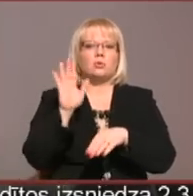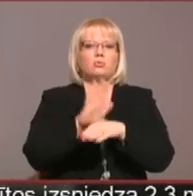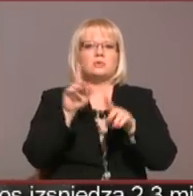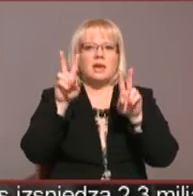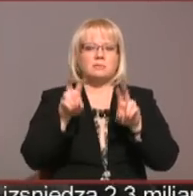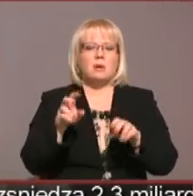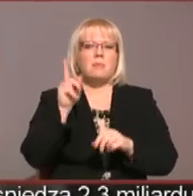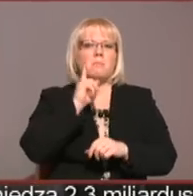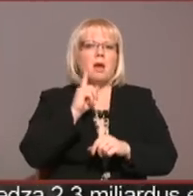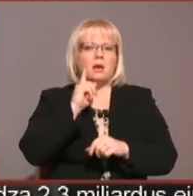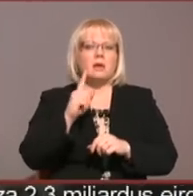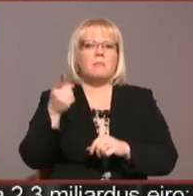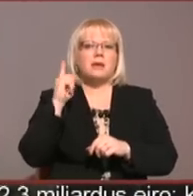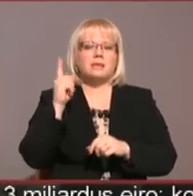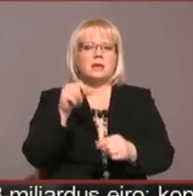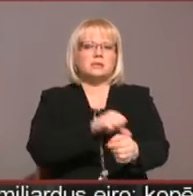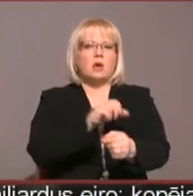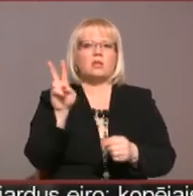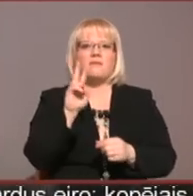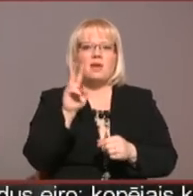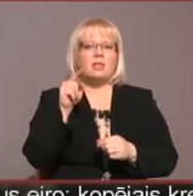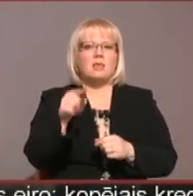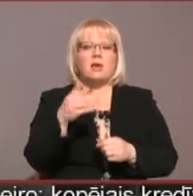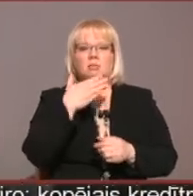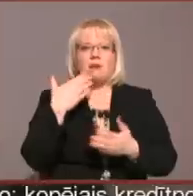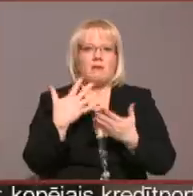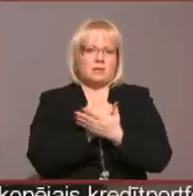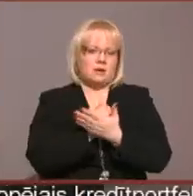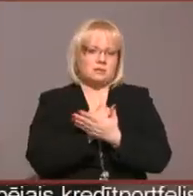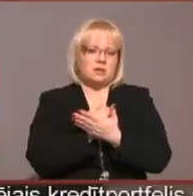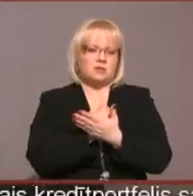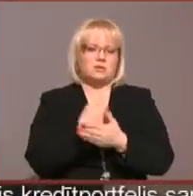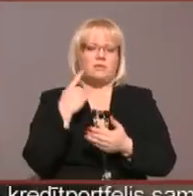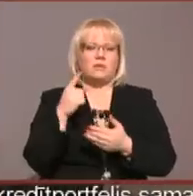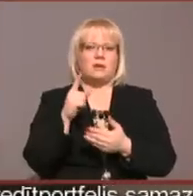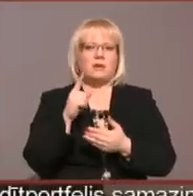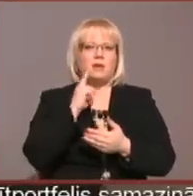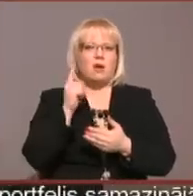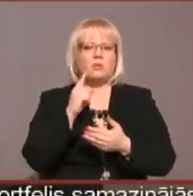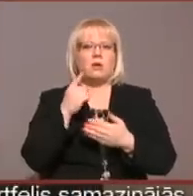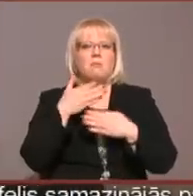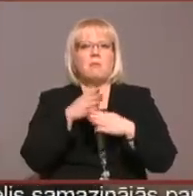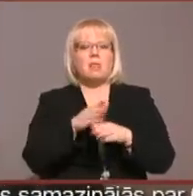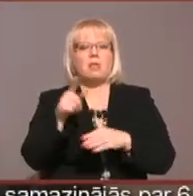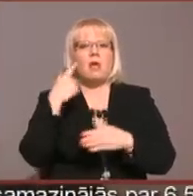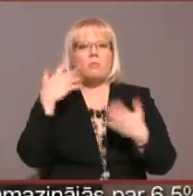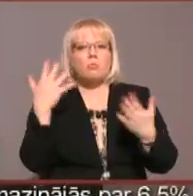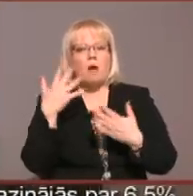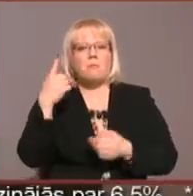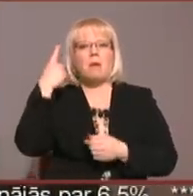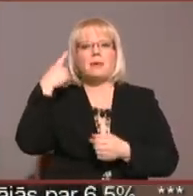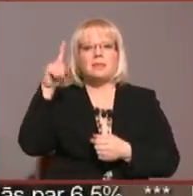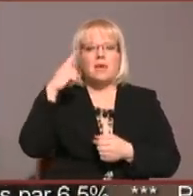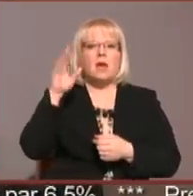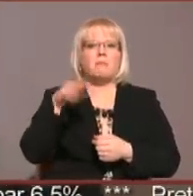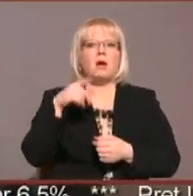ekspertīzi, tomēr pagaidām aizliegtas narkotiskās vielas tajā nav atrastas. Jaunieši padalās ar tām domām, ar tām idejām par